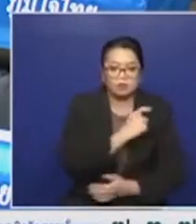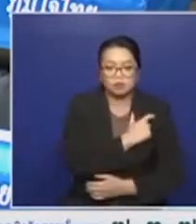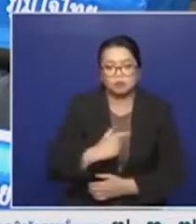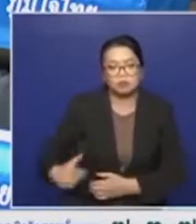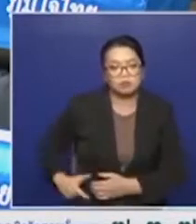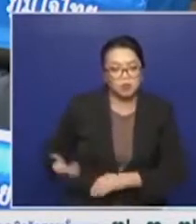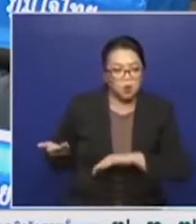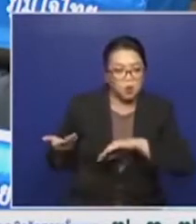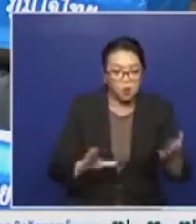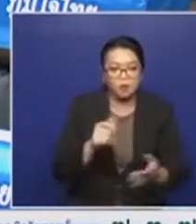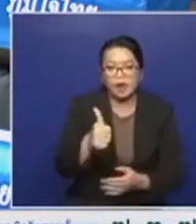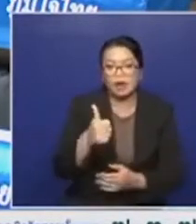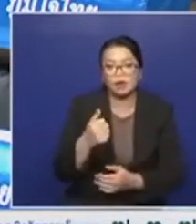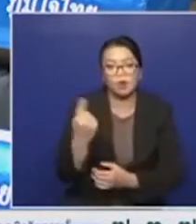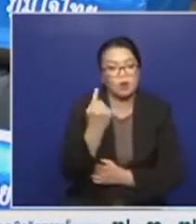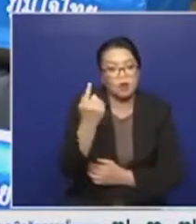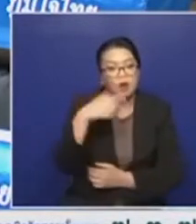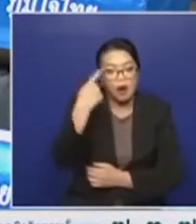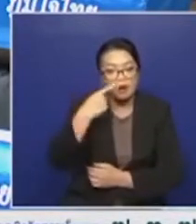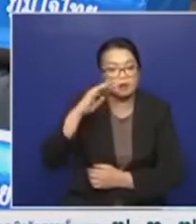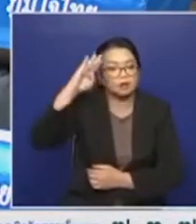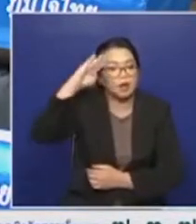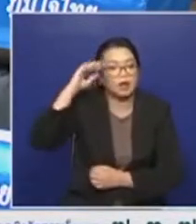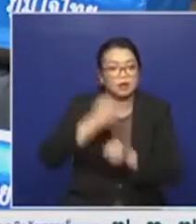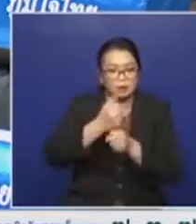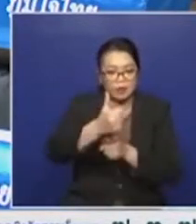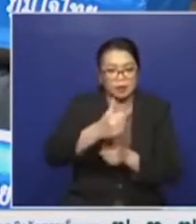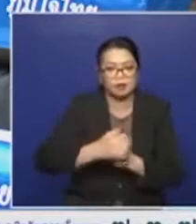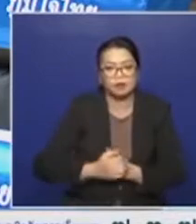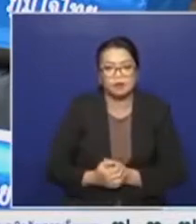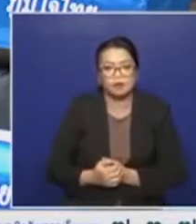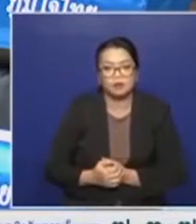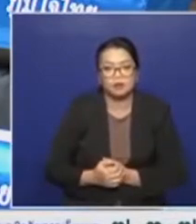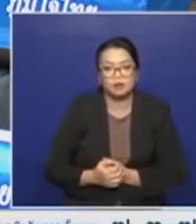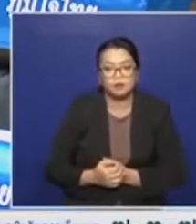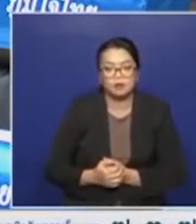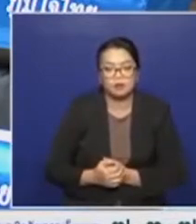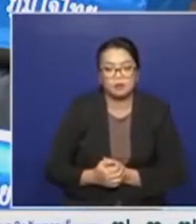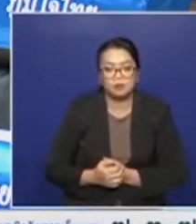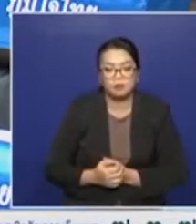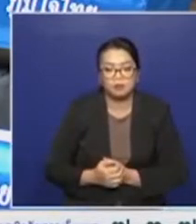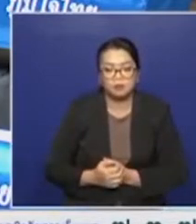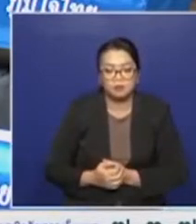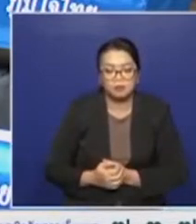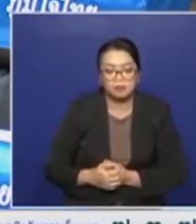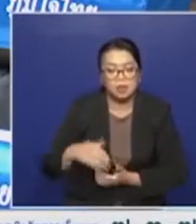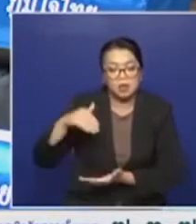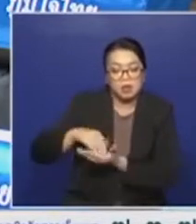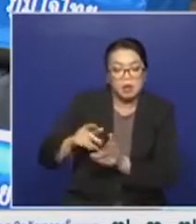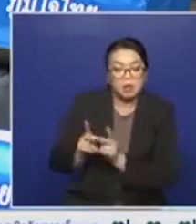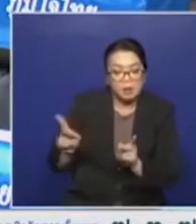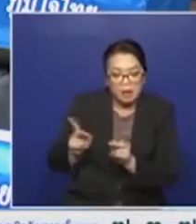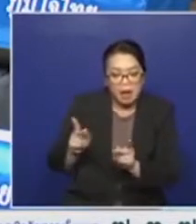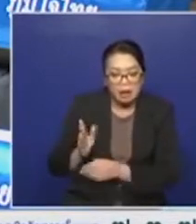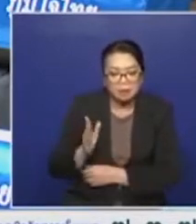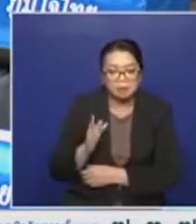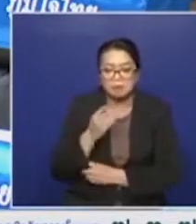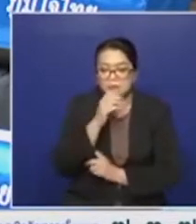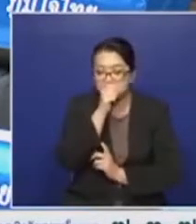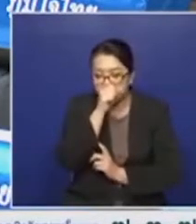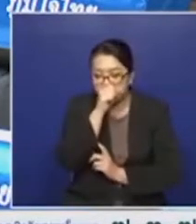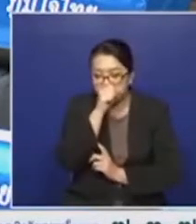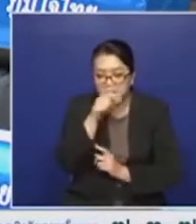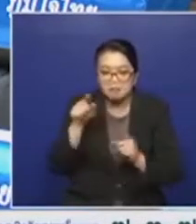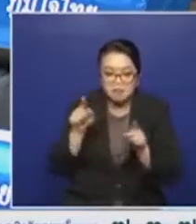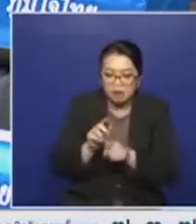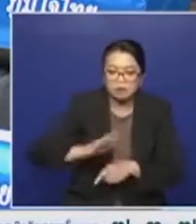มหากษัตริย์นอกจากนั้นการปิดหูตัวเองของศ.นี้เท่ากับเป็นการปิดปาก